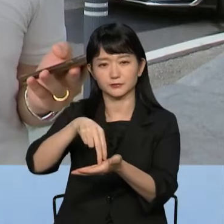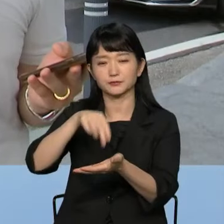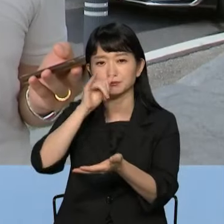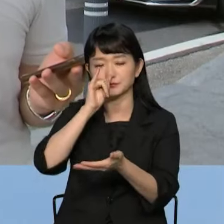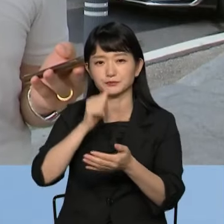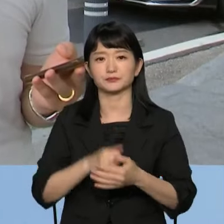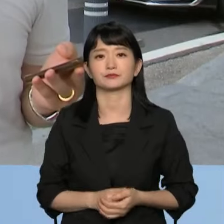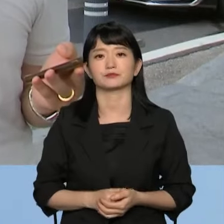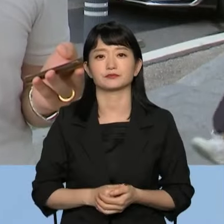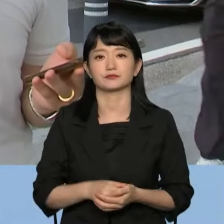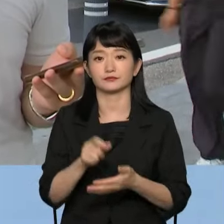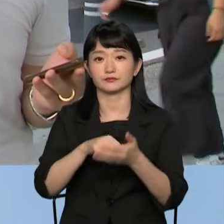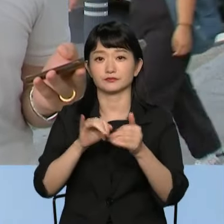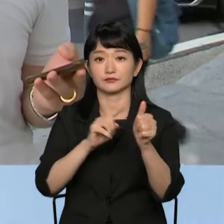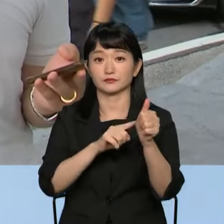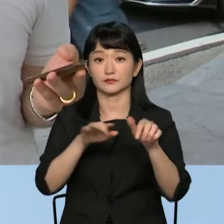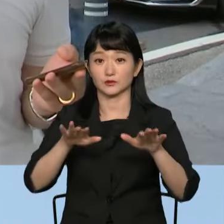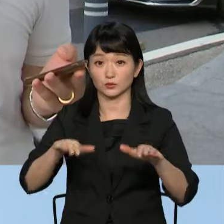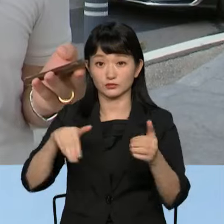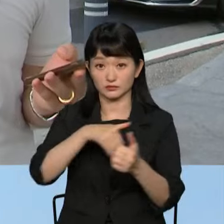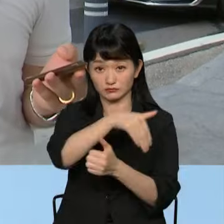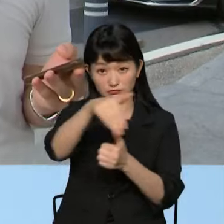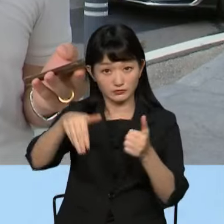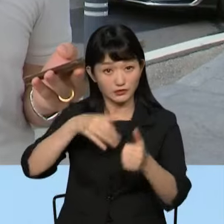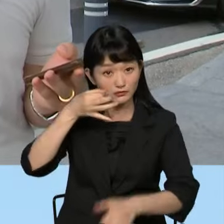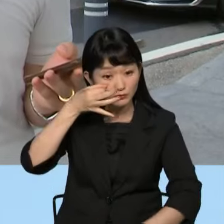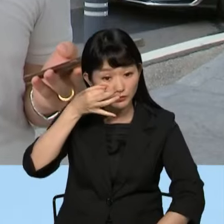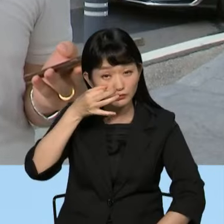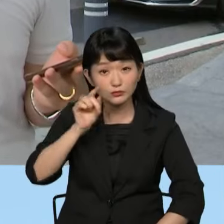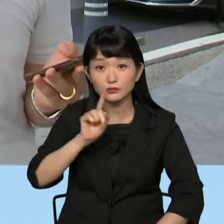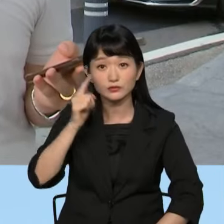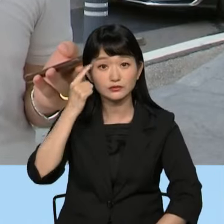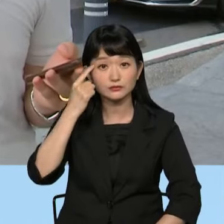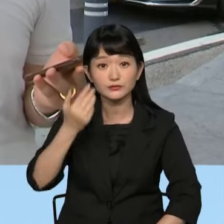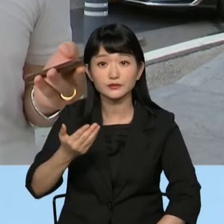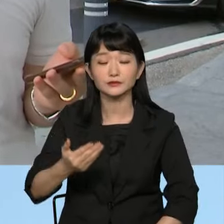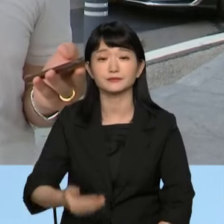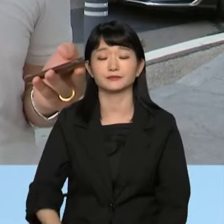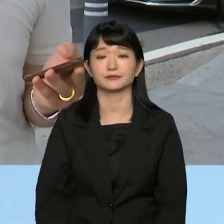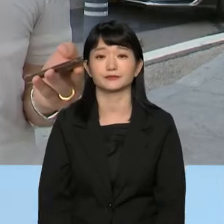자, 송승환 기자, 오늘 내내 지켜봤을 텐데 어땠습니까?